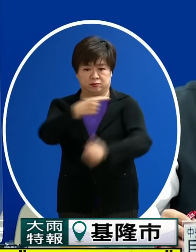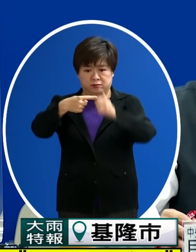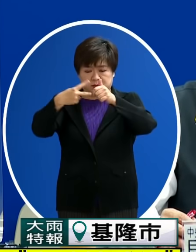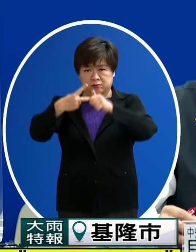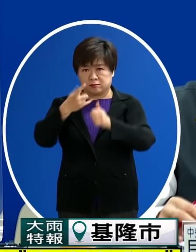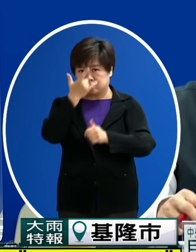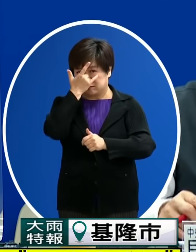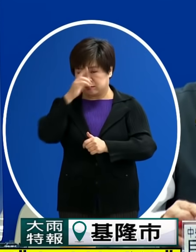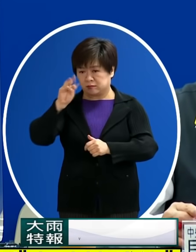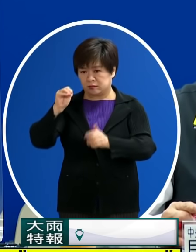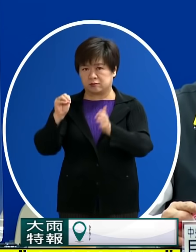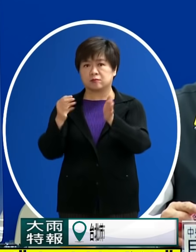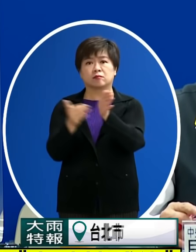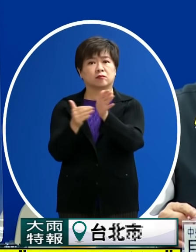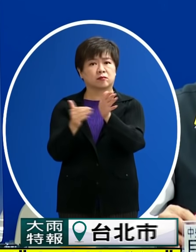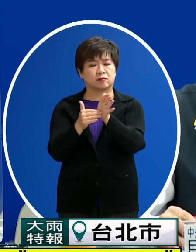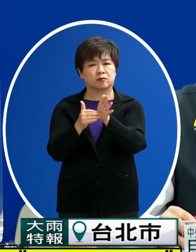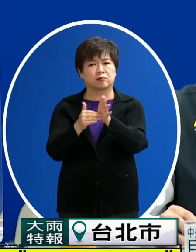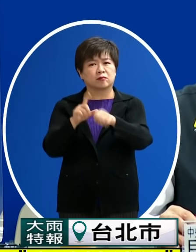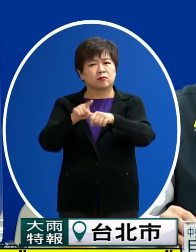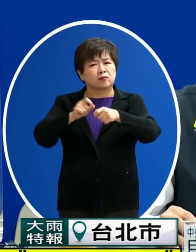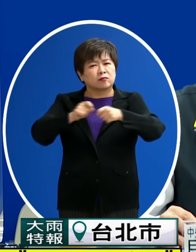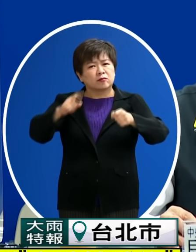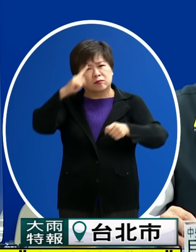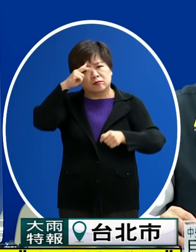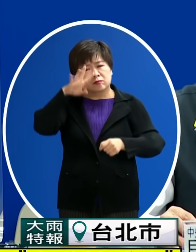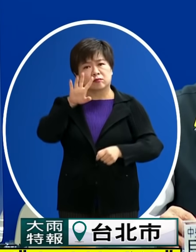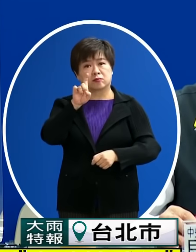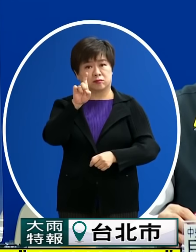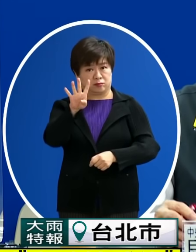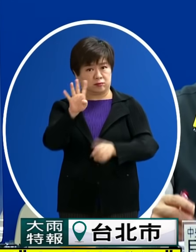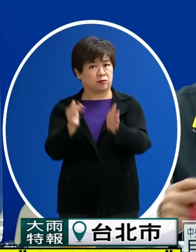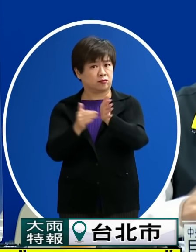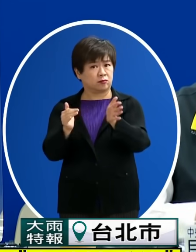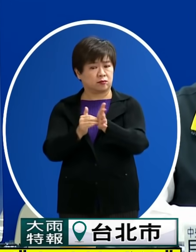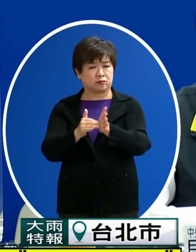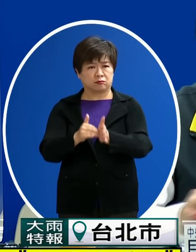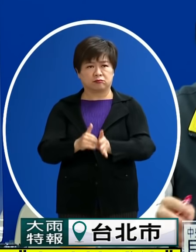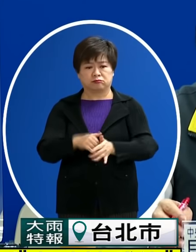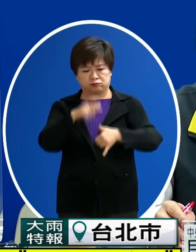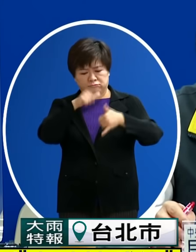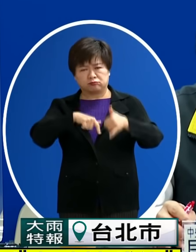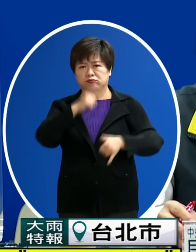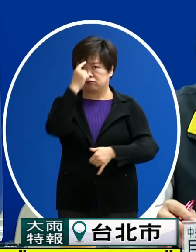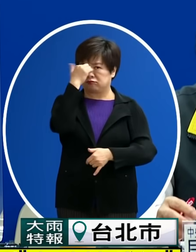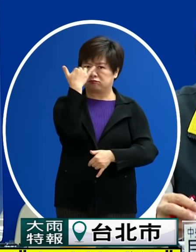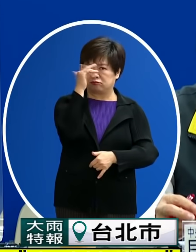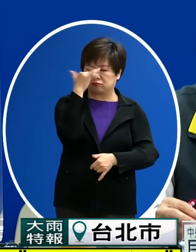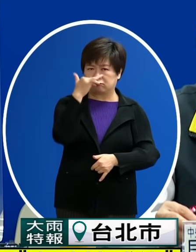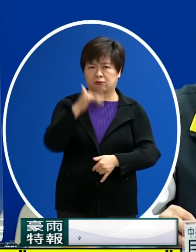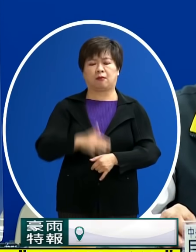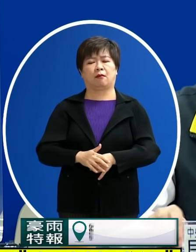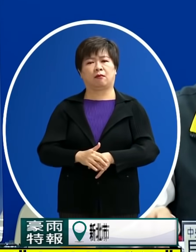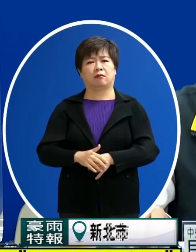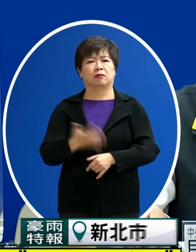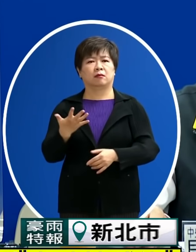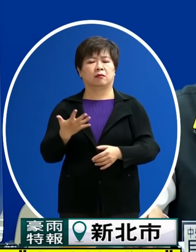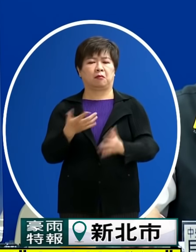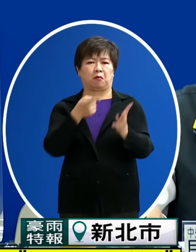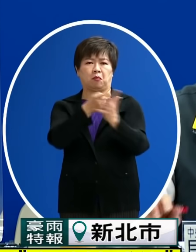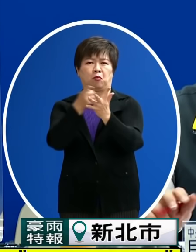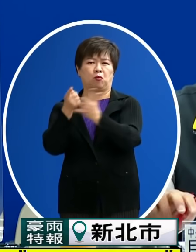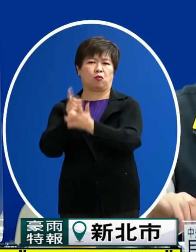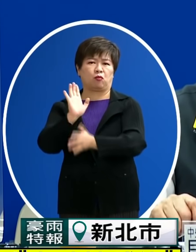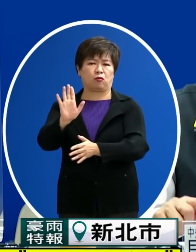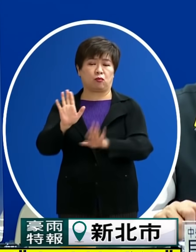莫德纳疫苗之后，经过超过14天之后，然后有这个无症状或发病确诊的。那我们累积